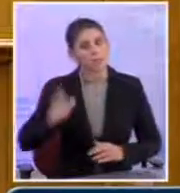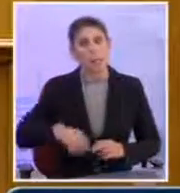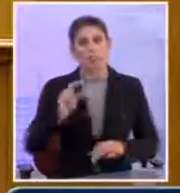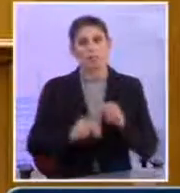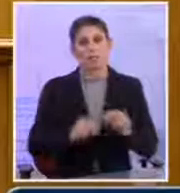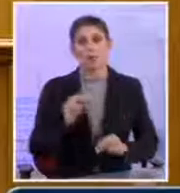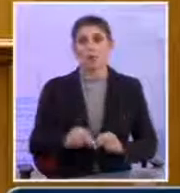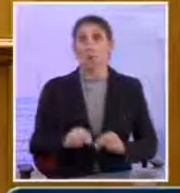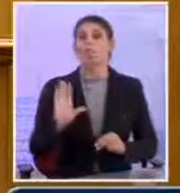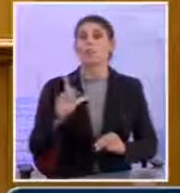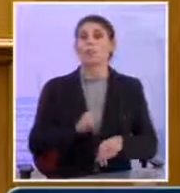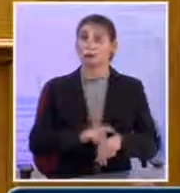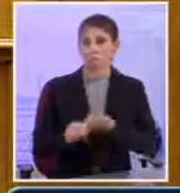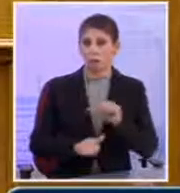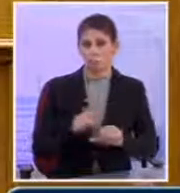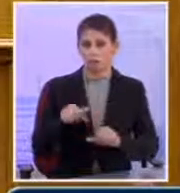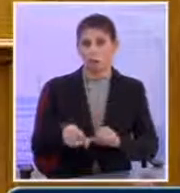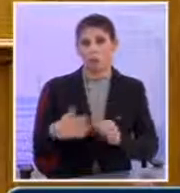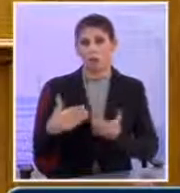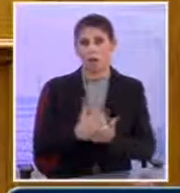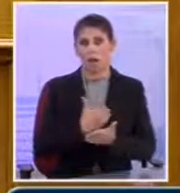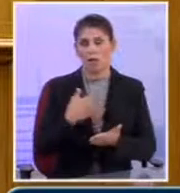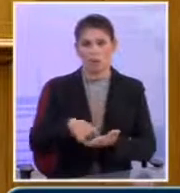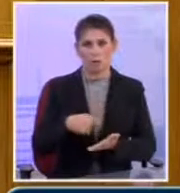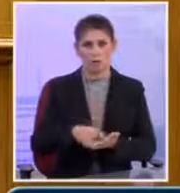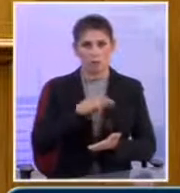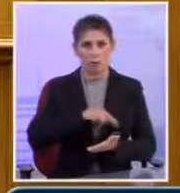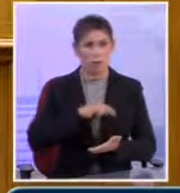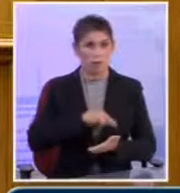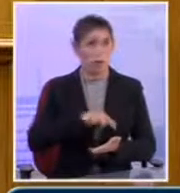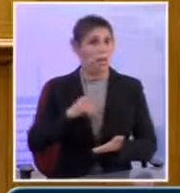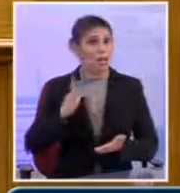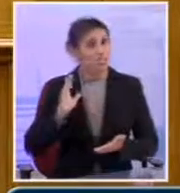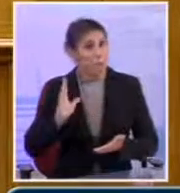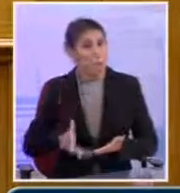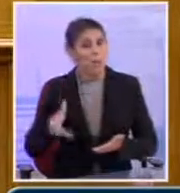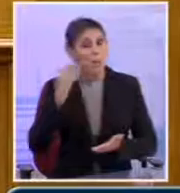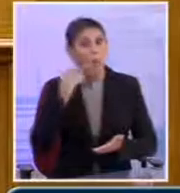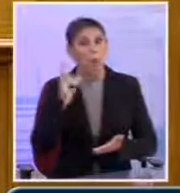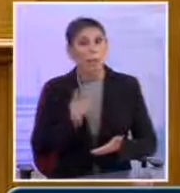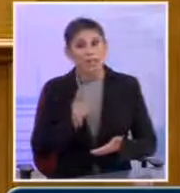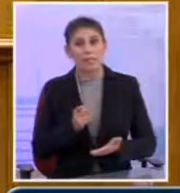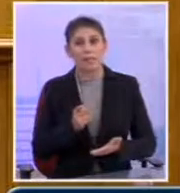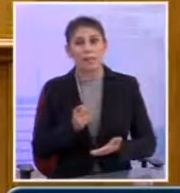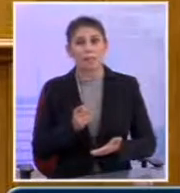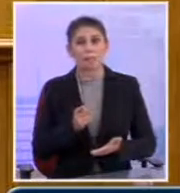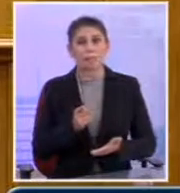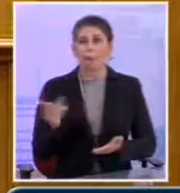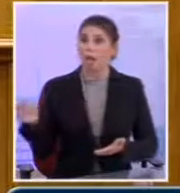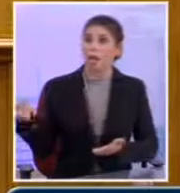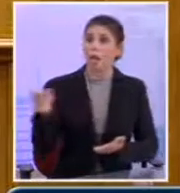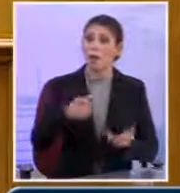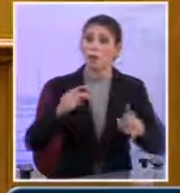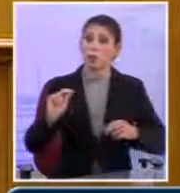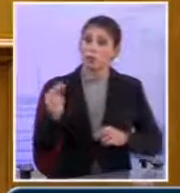εκλογές ότι δεν προλάβαμε να το αλλάξουμε αυτό τον άδικο φόρο περιουσίας. Είναι δυνατόν να ακούω κριτική από τους βουλευτές